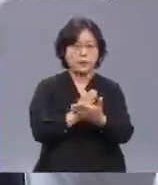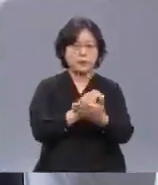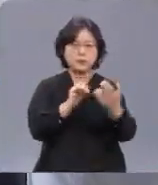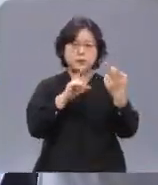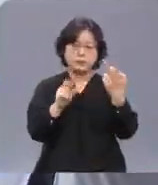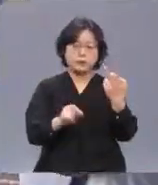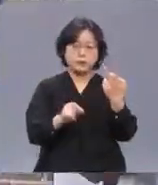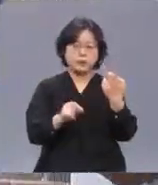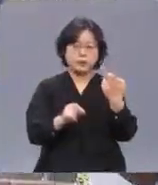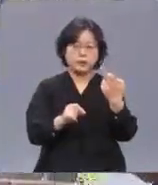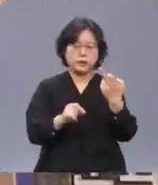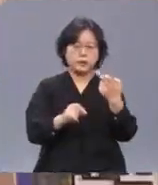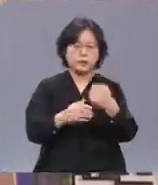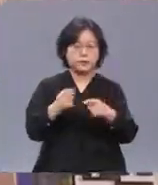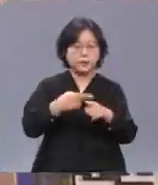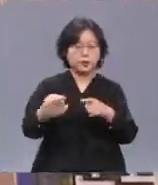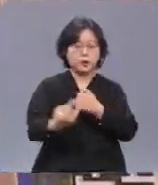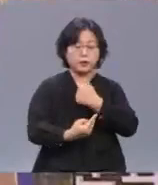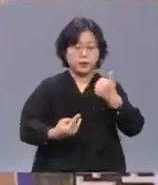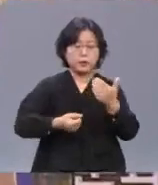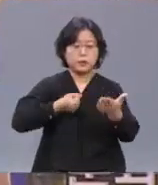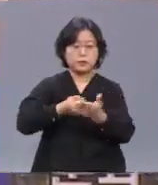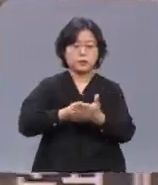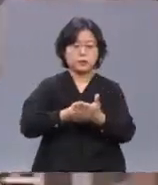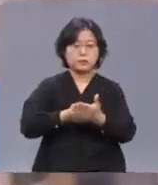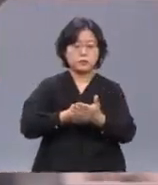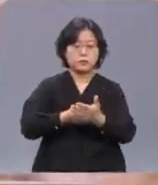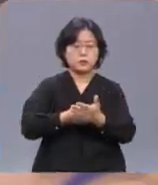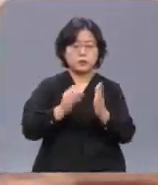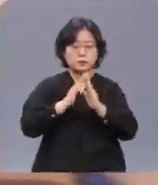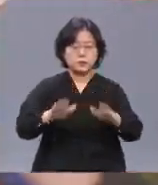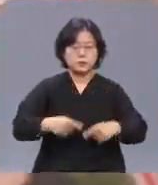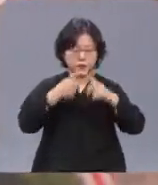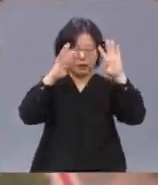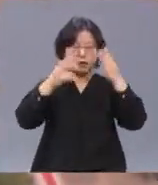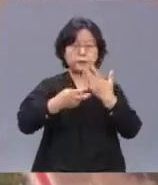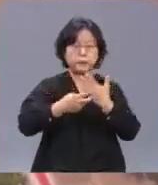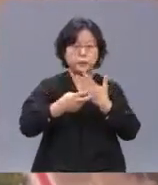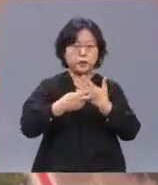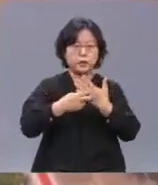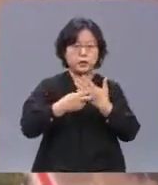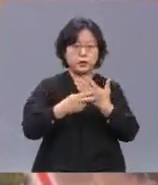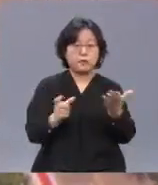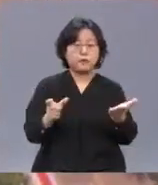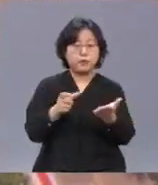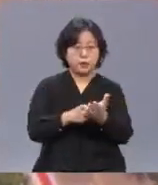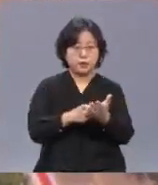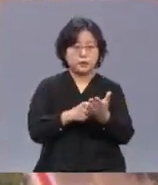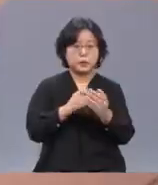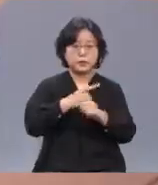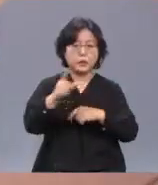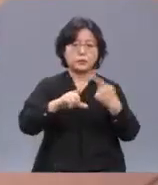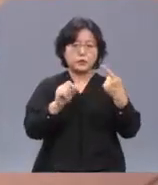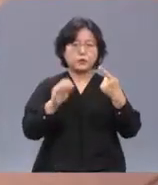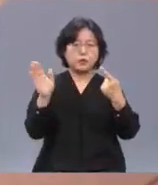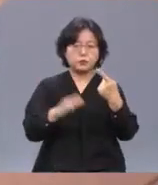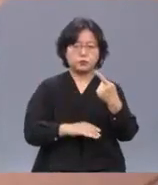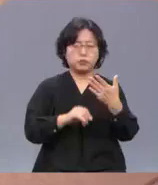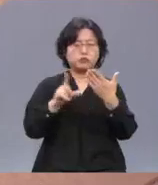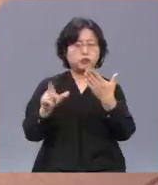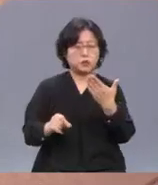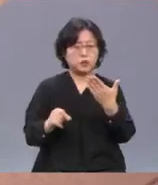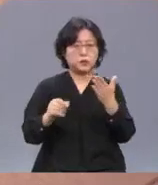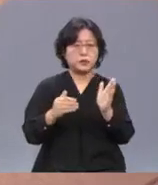열리는 기재부 재정사업평가위에서 결정되며 전남대병원 새 병원 사업이 대상에 포함되면 내년 1월부터